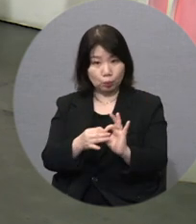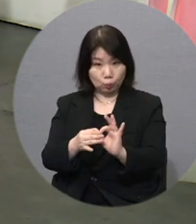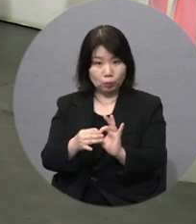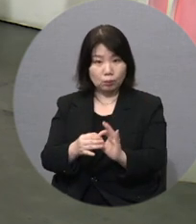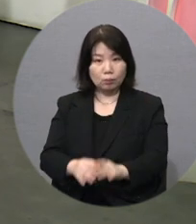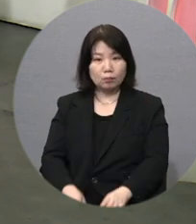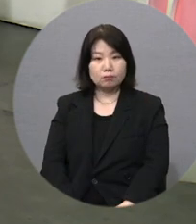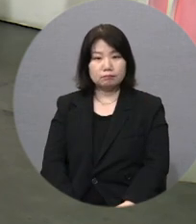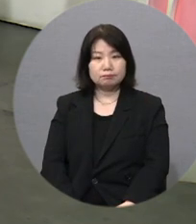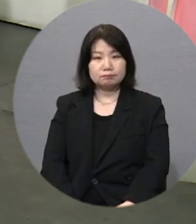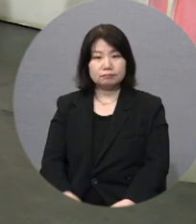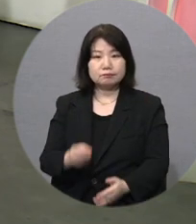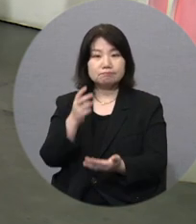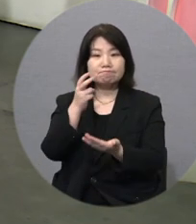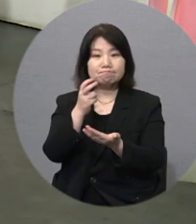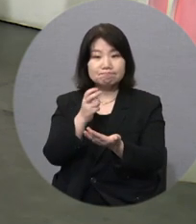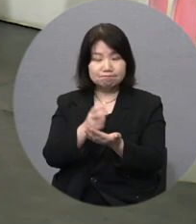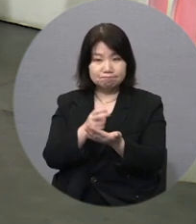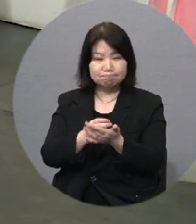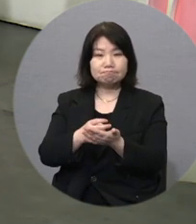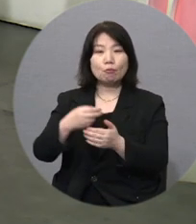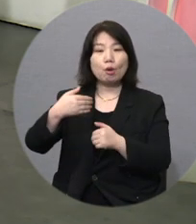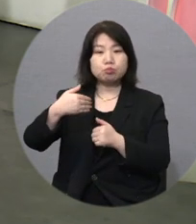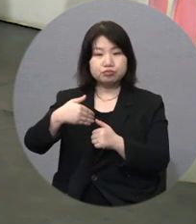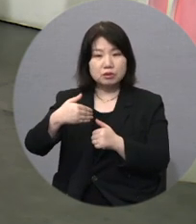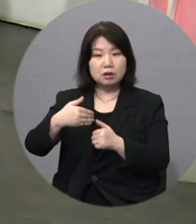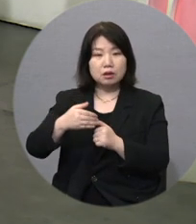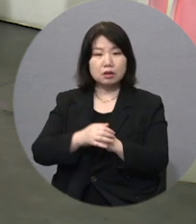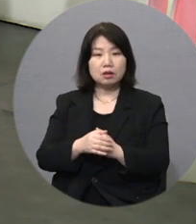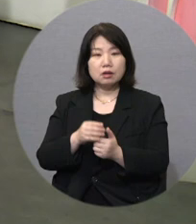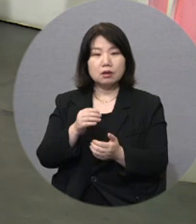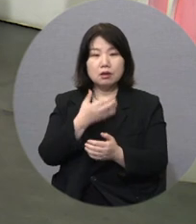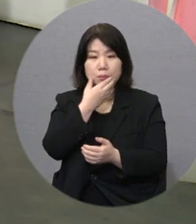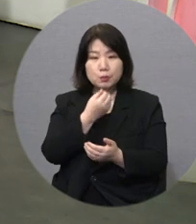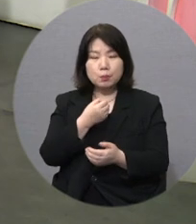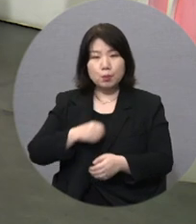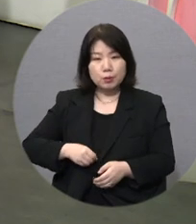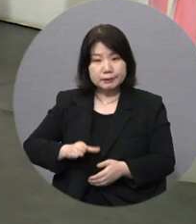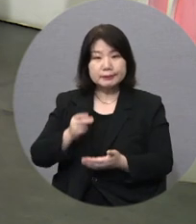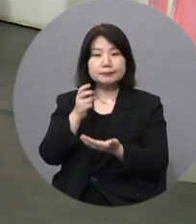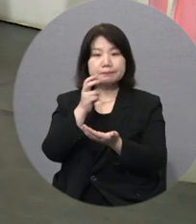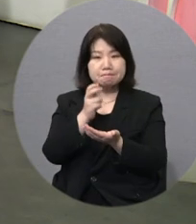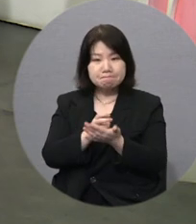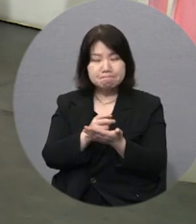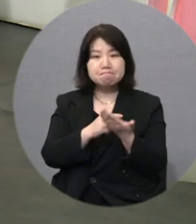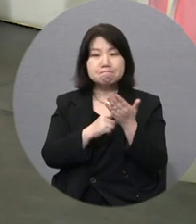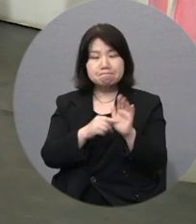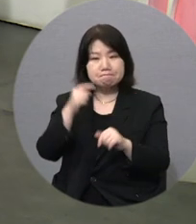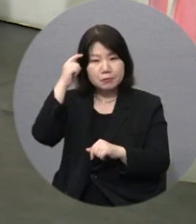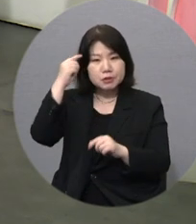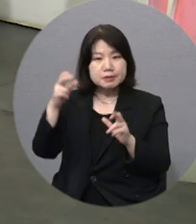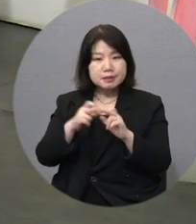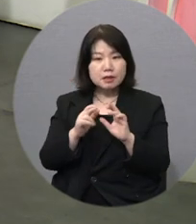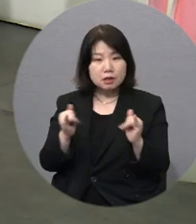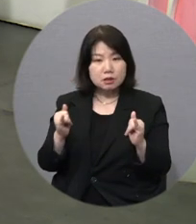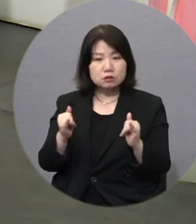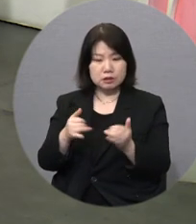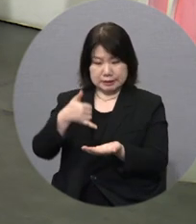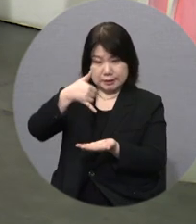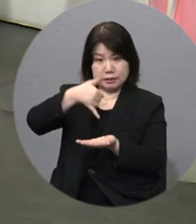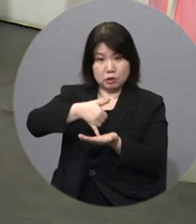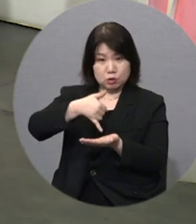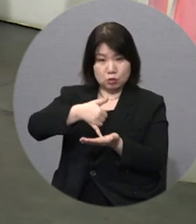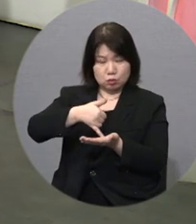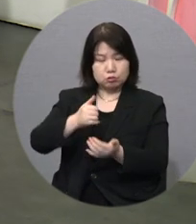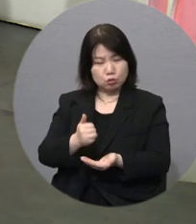있거든요네 법이 요구하는 거 그 정신과 복지법의 전문에 나오는 정신 장애인도 하나 인간으로서